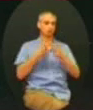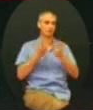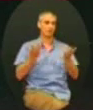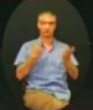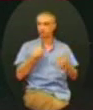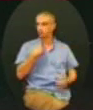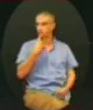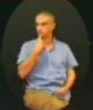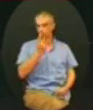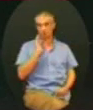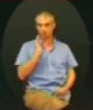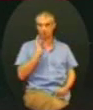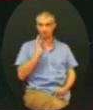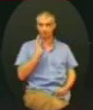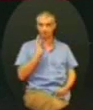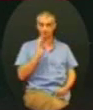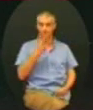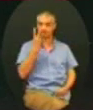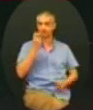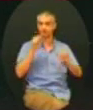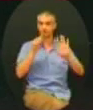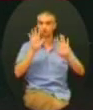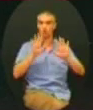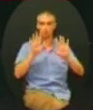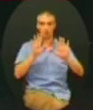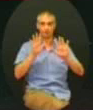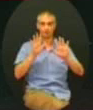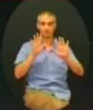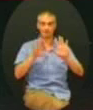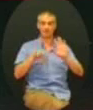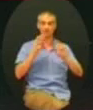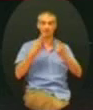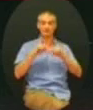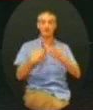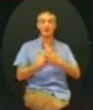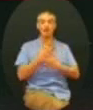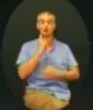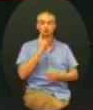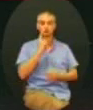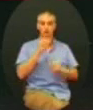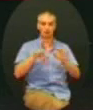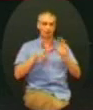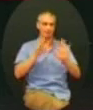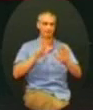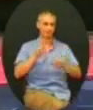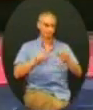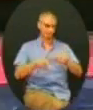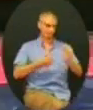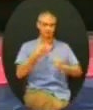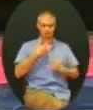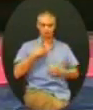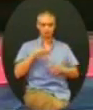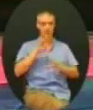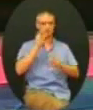המפלגה? אז אני רוצה רגע לצייר את התמונה. ב-26 באוקטובר, נבחרת ועידה חדשה למרץ. אני רוצה להיבחר